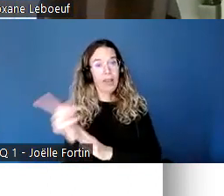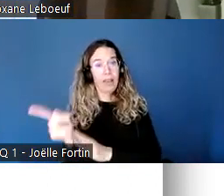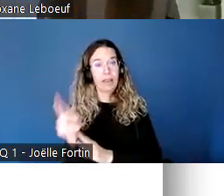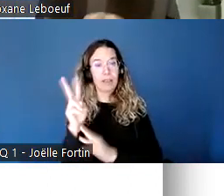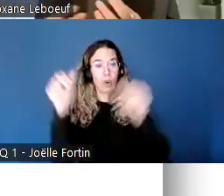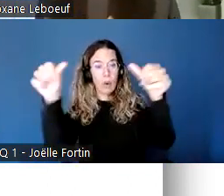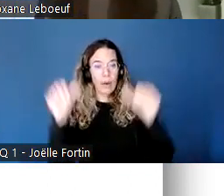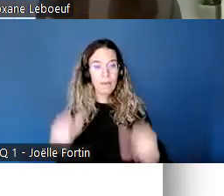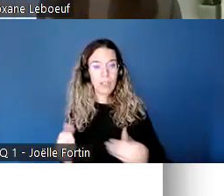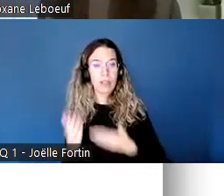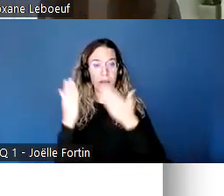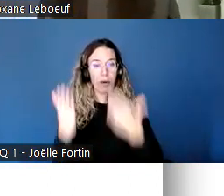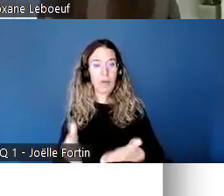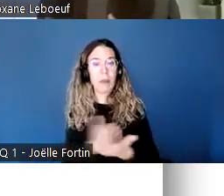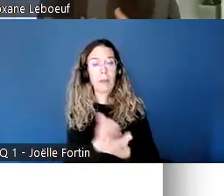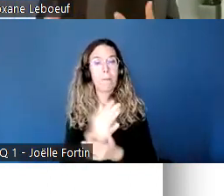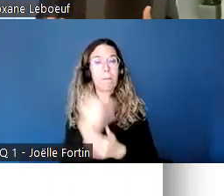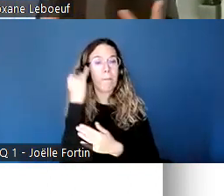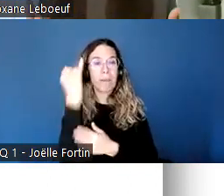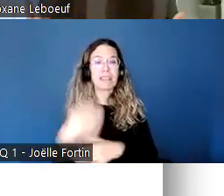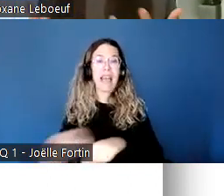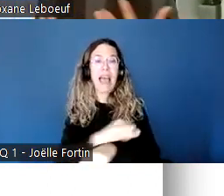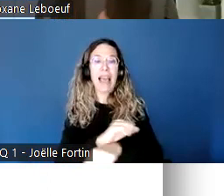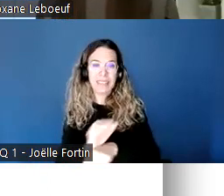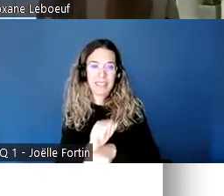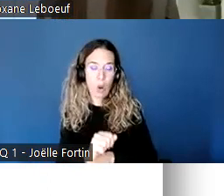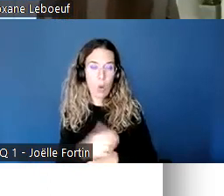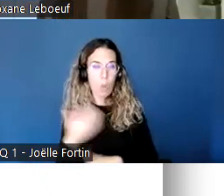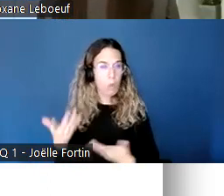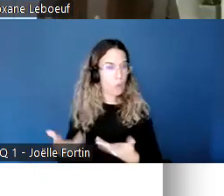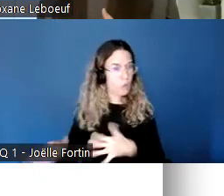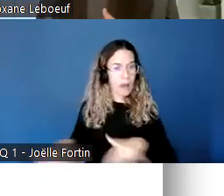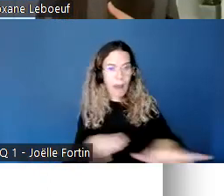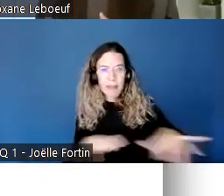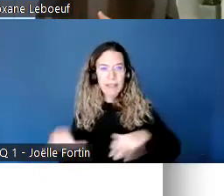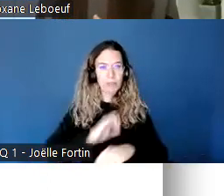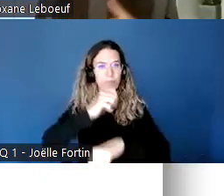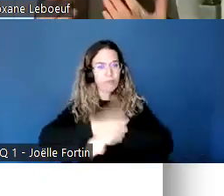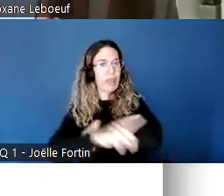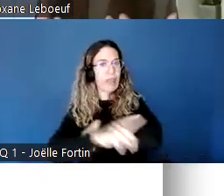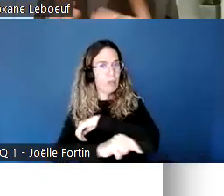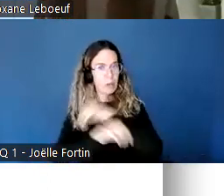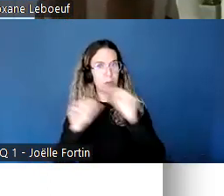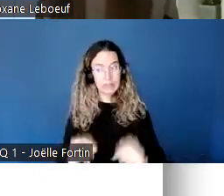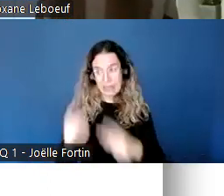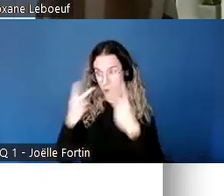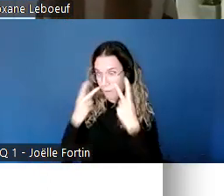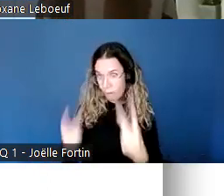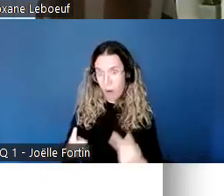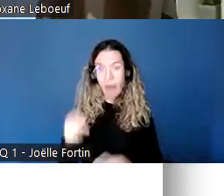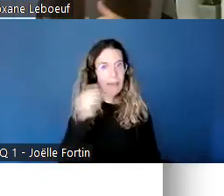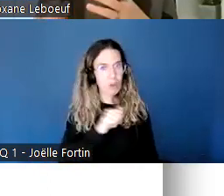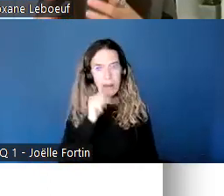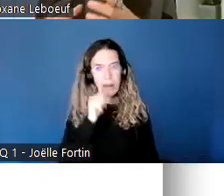fait qui proposent des pistes d'action que les résidents ou même peut-être les employés pourraient mettre en place quand ils sont témoins